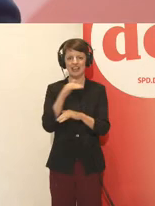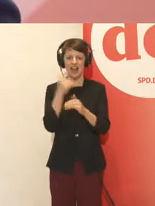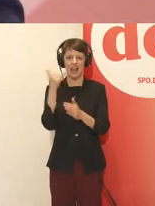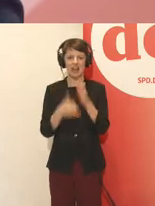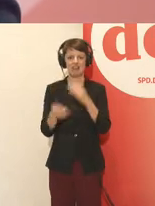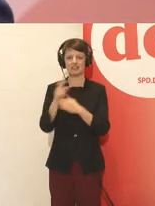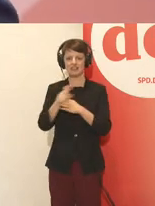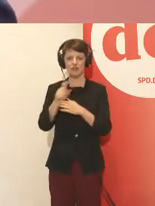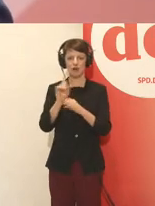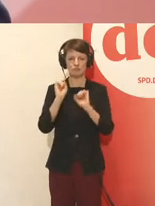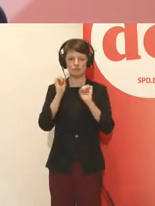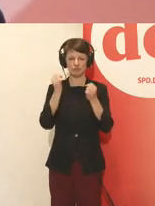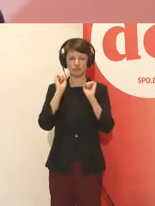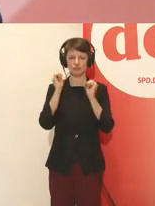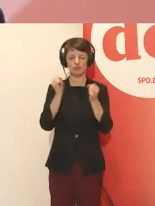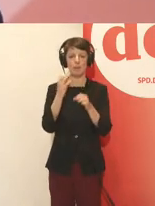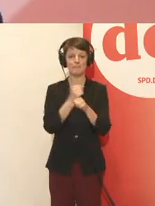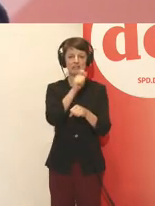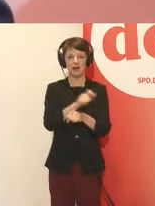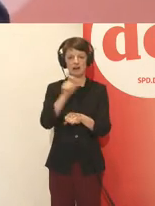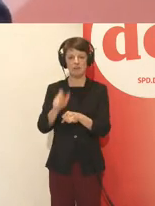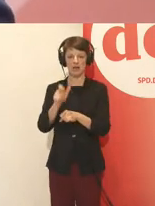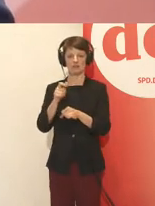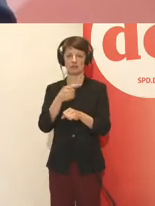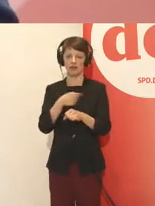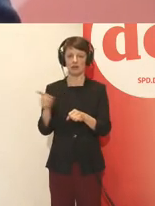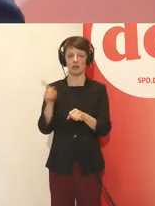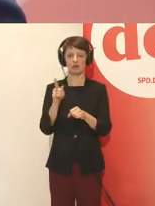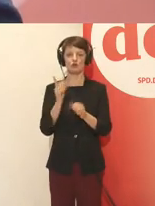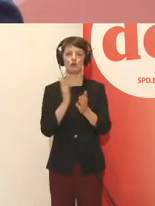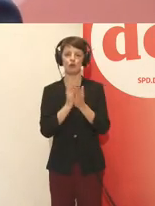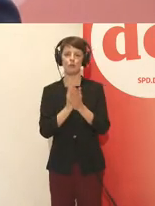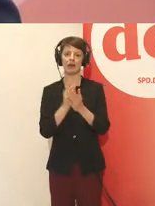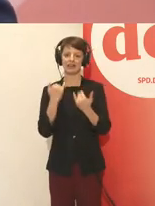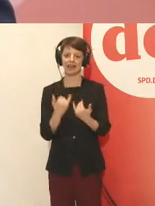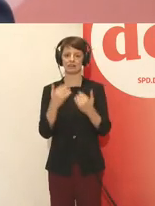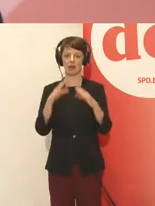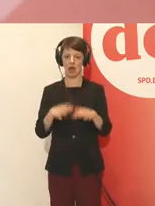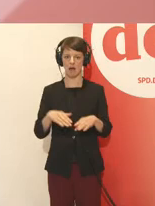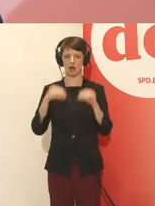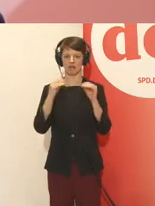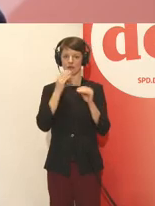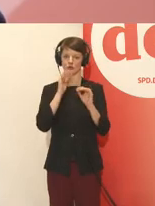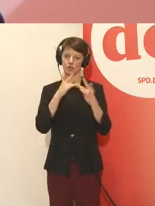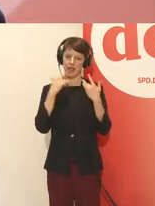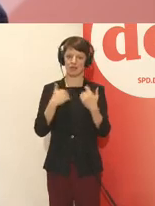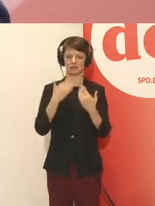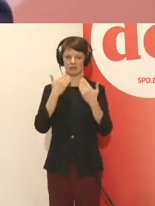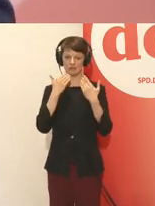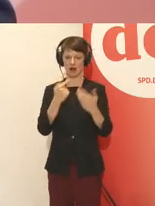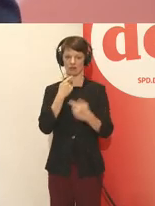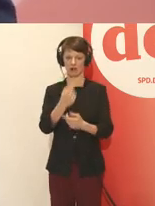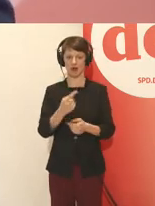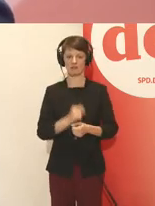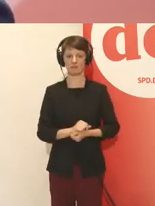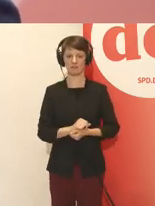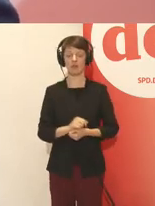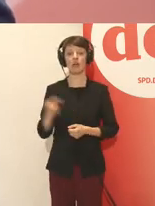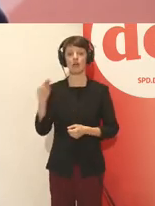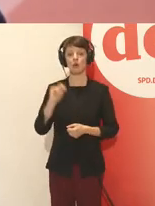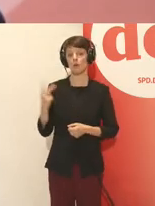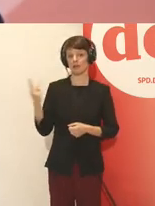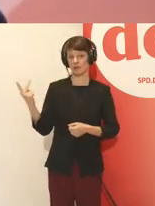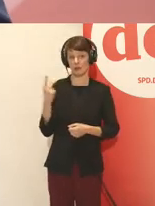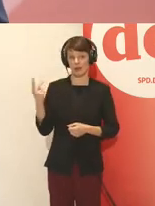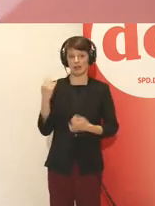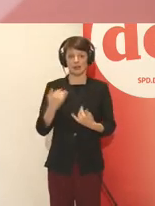reingesteckt wurde auch von den mitarbeiterinnen und mitarbeitern ich will euch schon mal zu beginn ganz ganz herzlich danke sagen natürlich wir machen